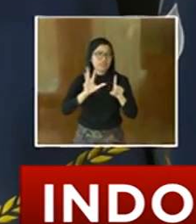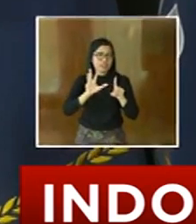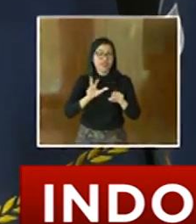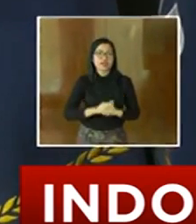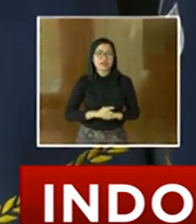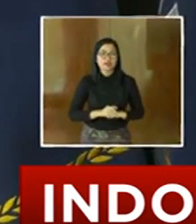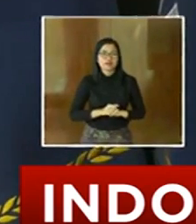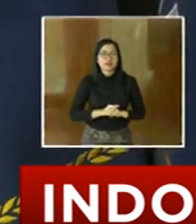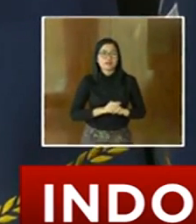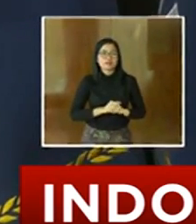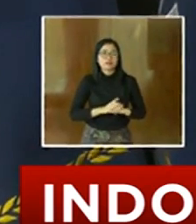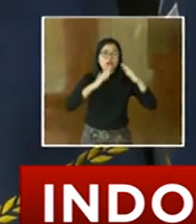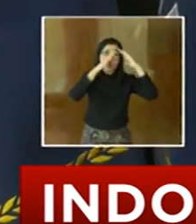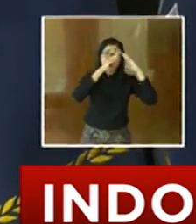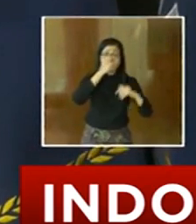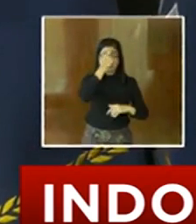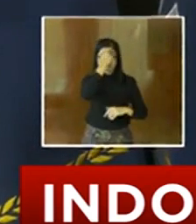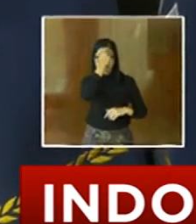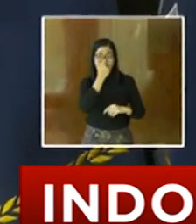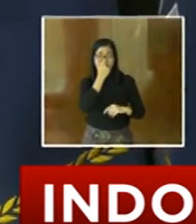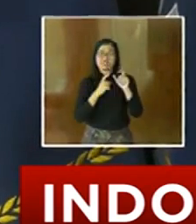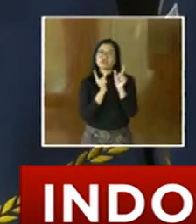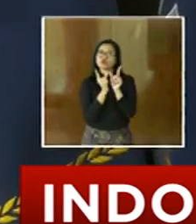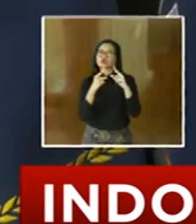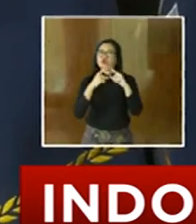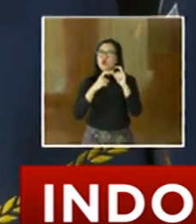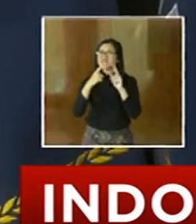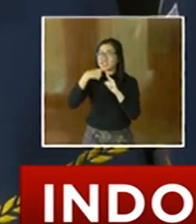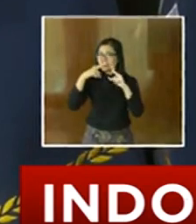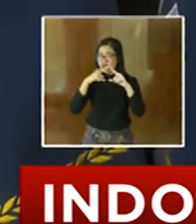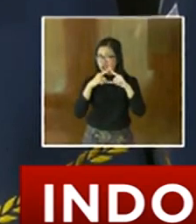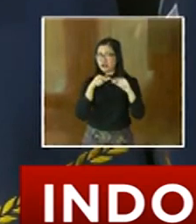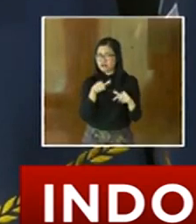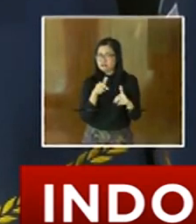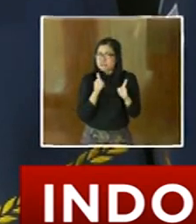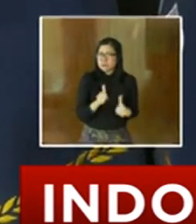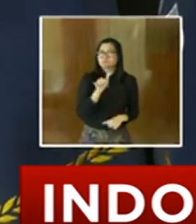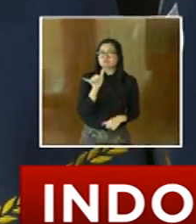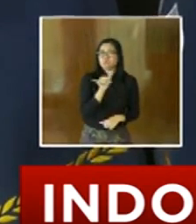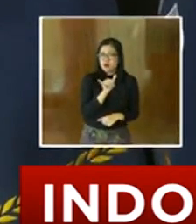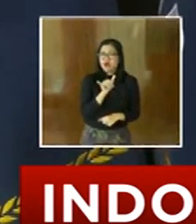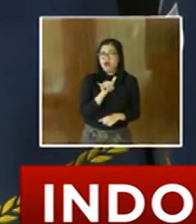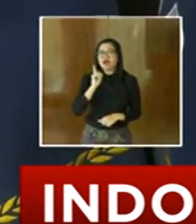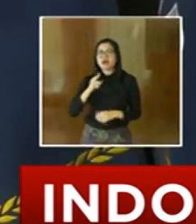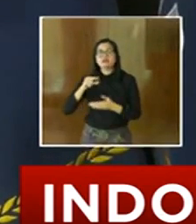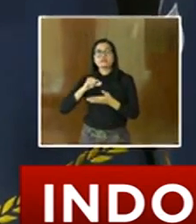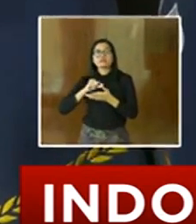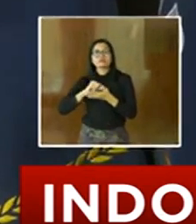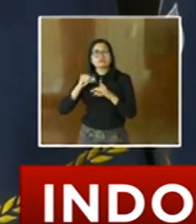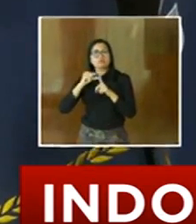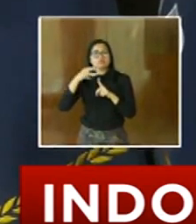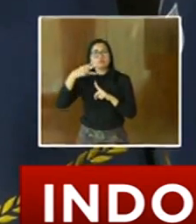Rumah Sakit Swasta juga berpartisipasi di dalam kaitan ini salah satu diantaranya adalah Rumah Sakit Pertamina Jaya